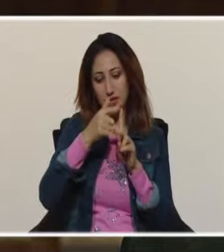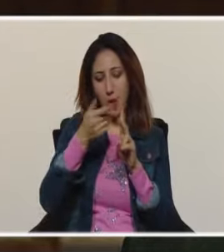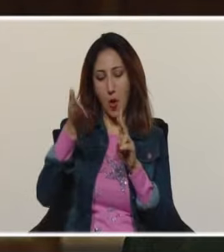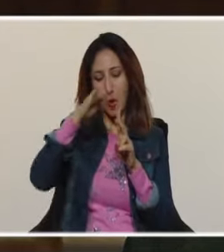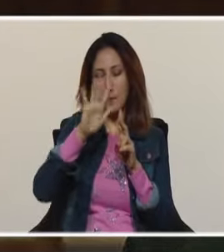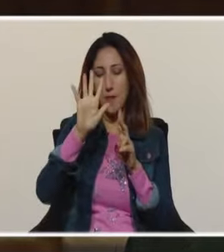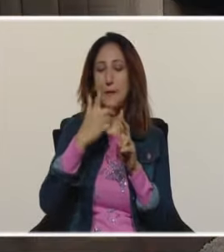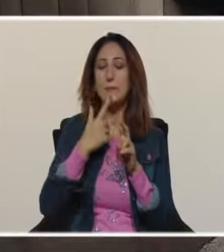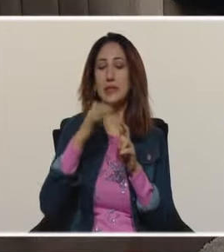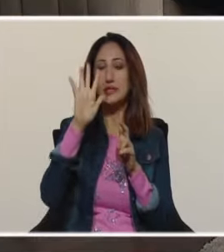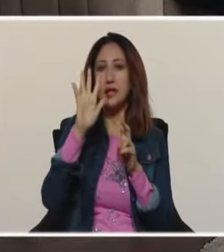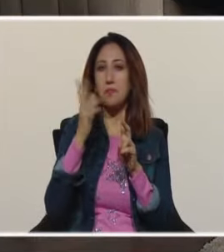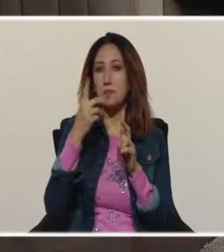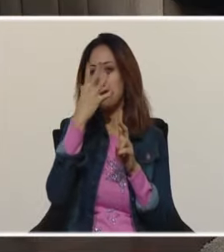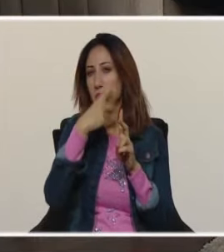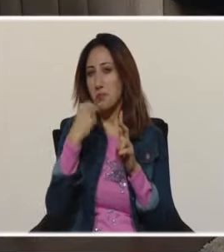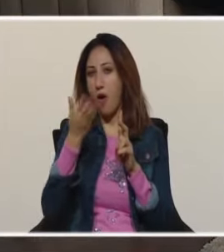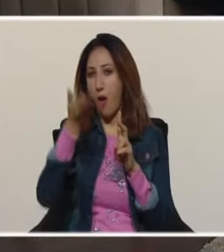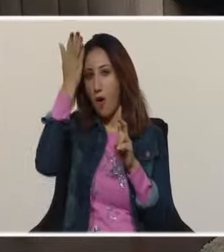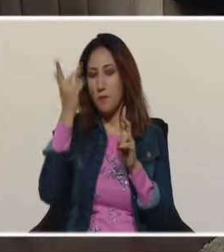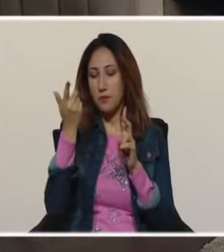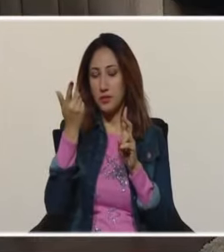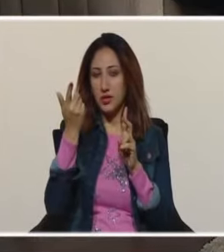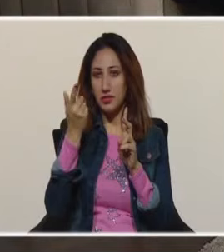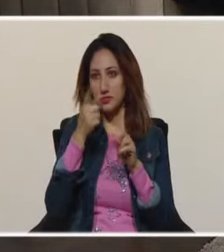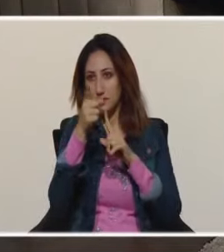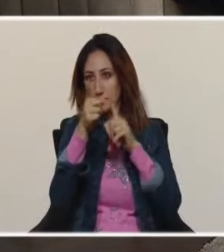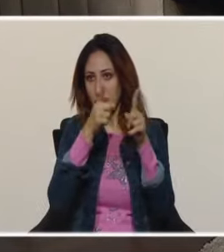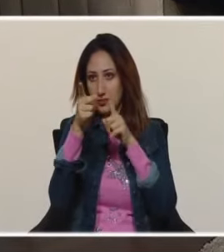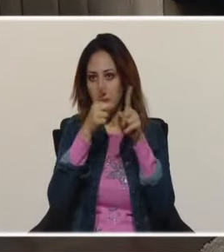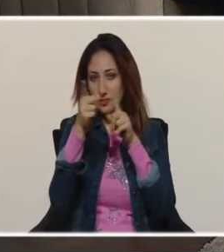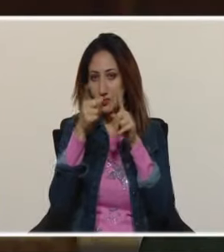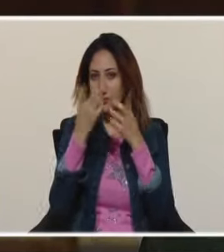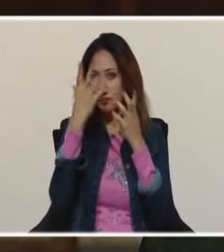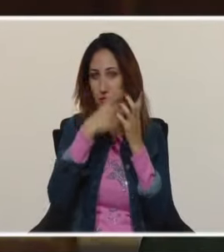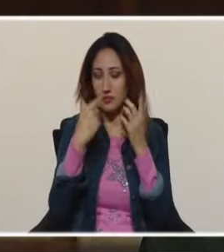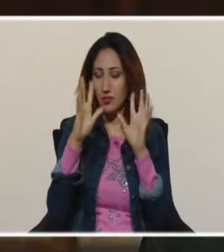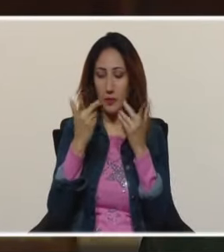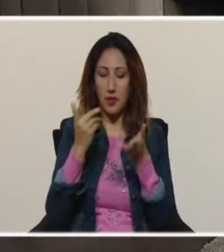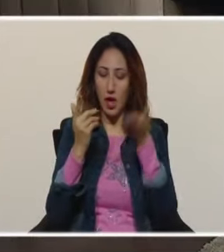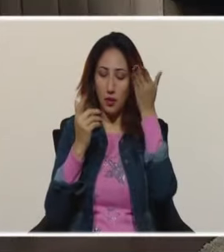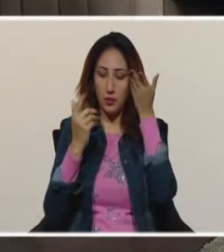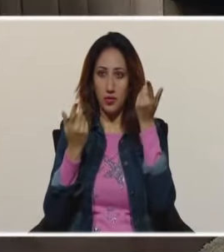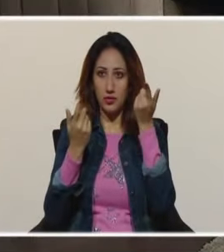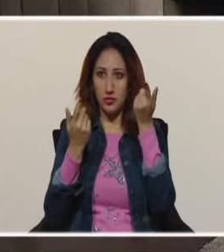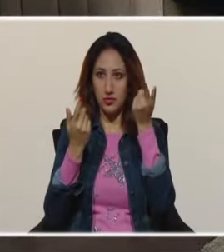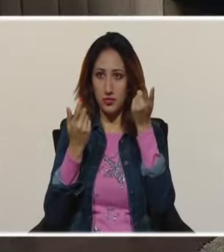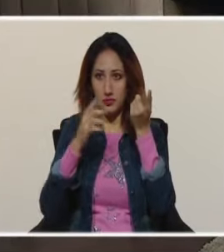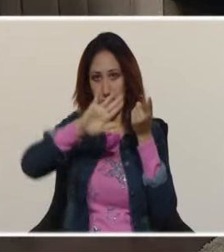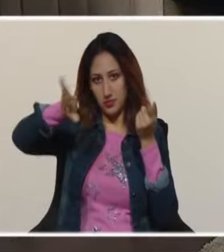تفتكر مين فيهم اكبر من الثاني؟ انا ما افتكرش الحقيقه. يعني مين فيهم اكبر من الثاني بخمس دقايق؟ هو ممكن يكون